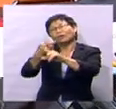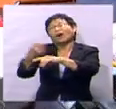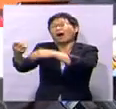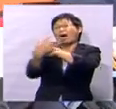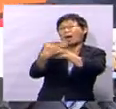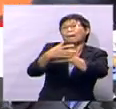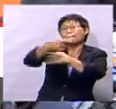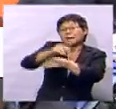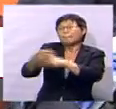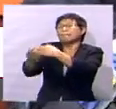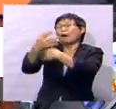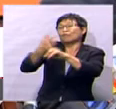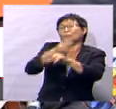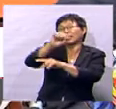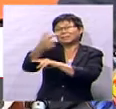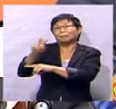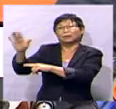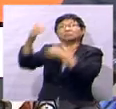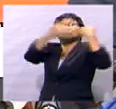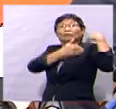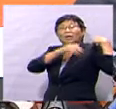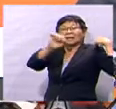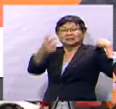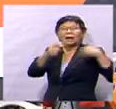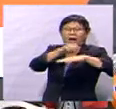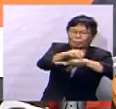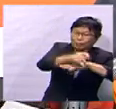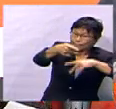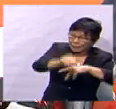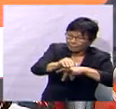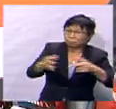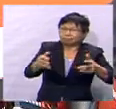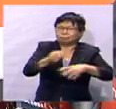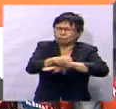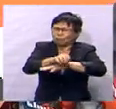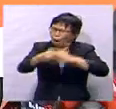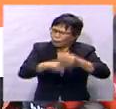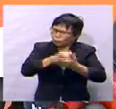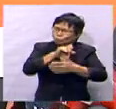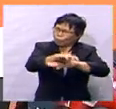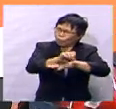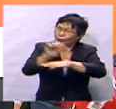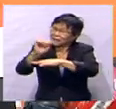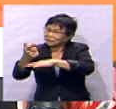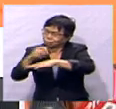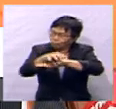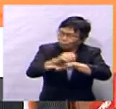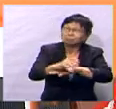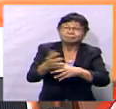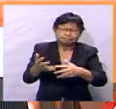the principal duty of the AG, to advise the Prime Minister in such matters. So that is something that the